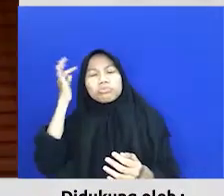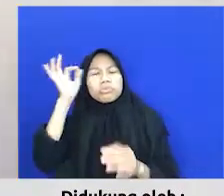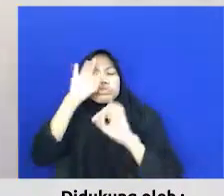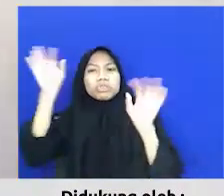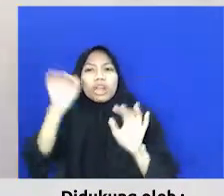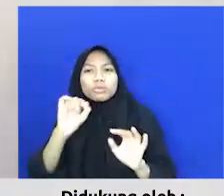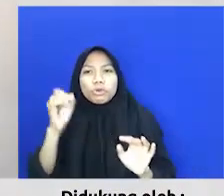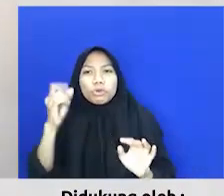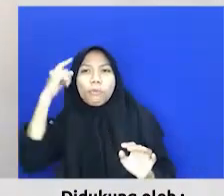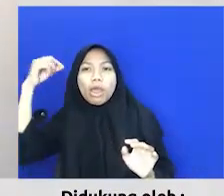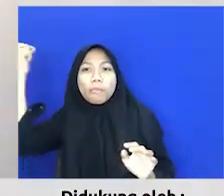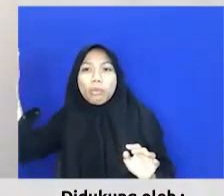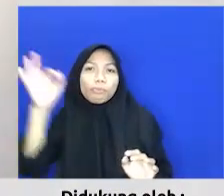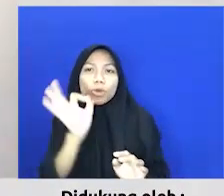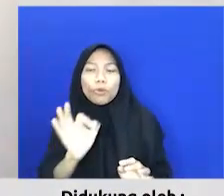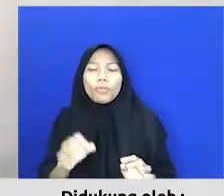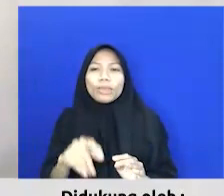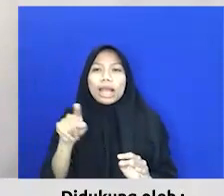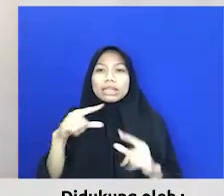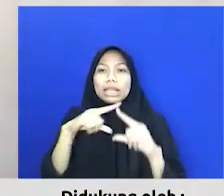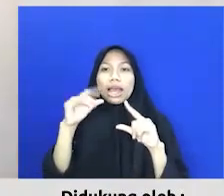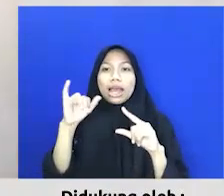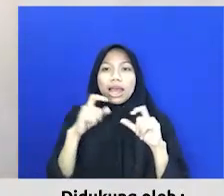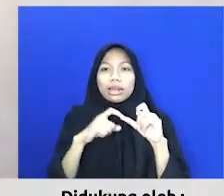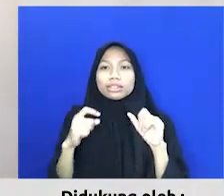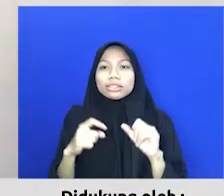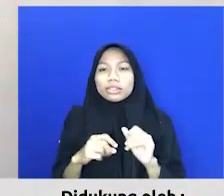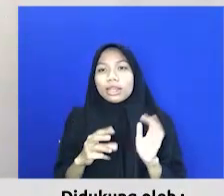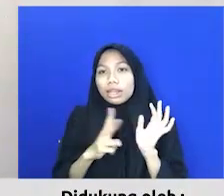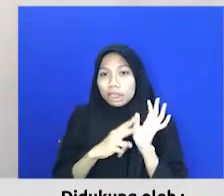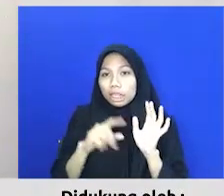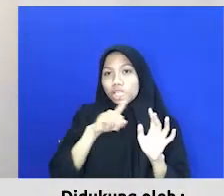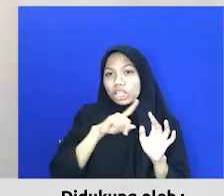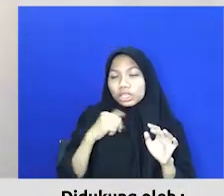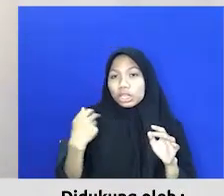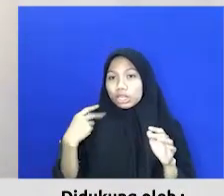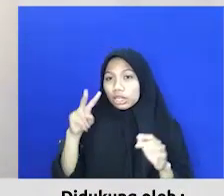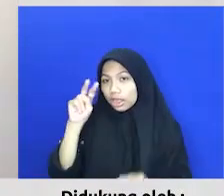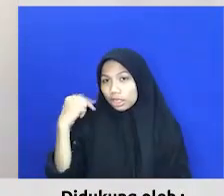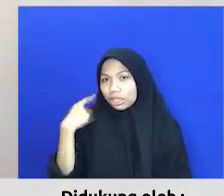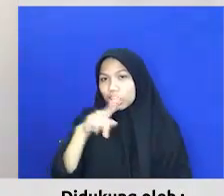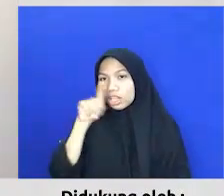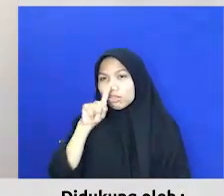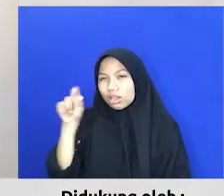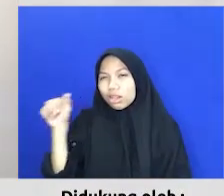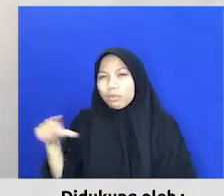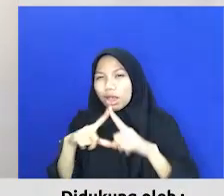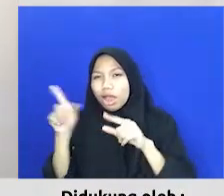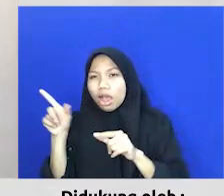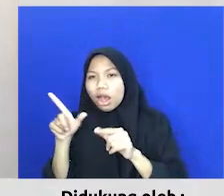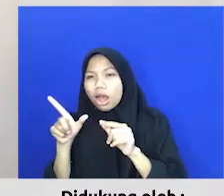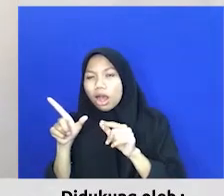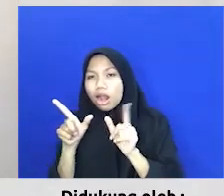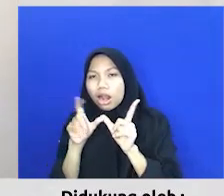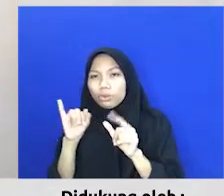gitu, menjelaskan apa yang tidak perlu dijelaskan secara verbal sebetulnya. Karena kan kalau kita ngomong karakter misalnya kan, karakter